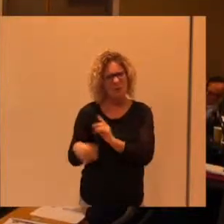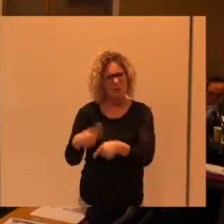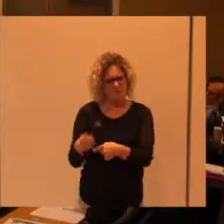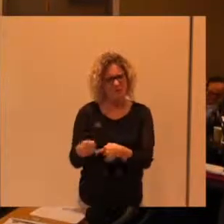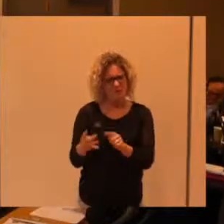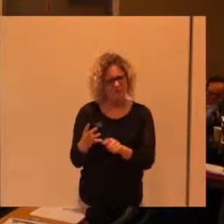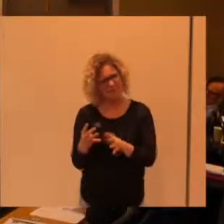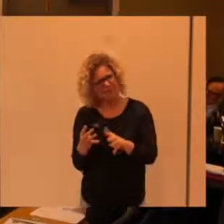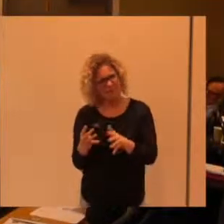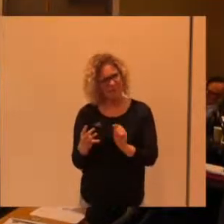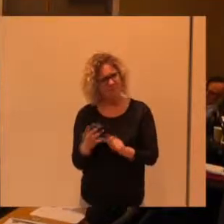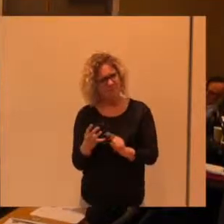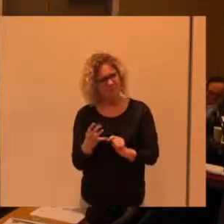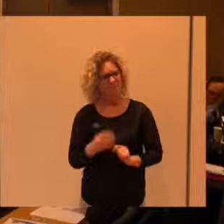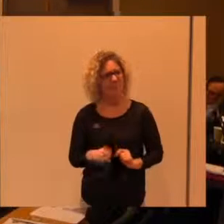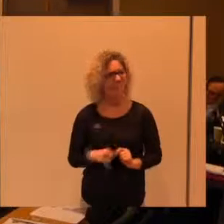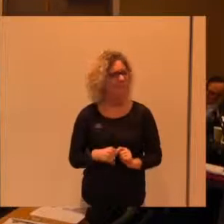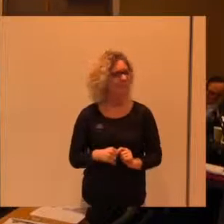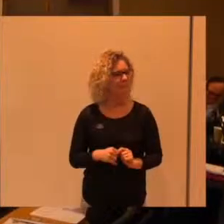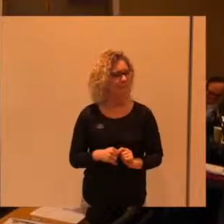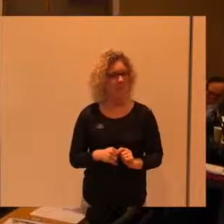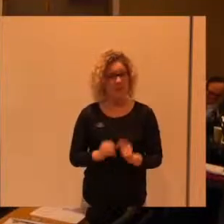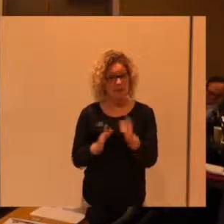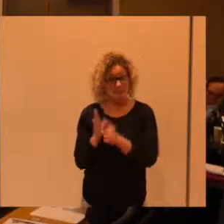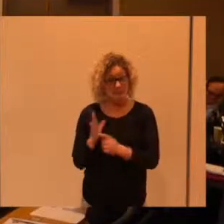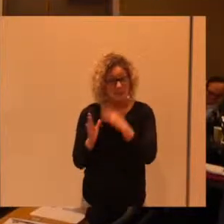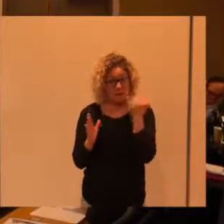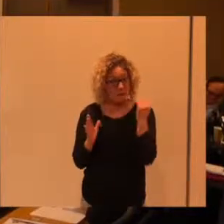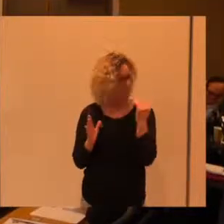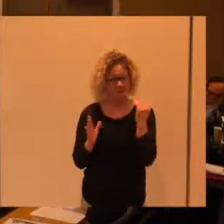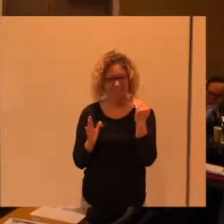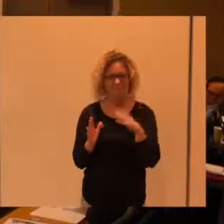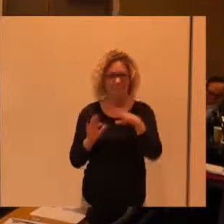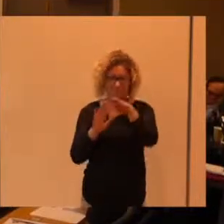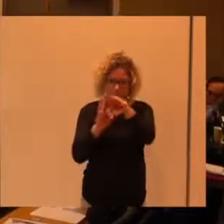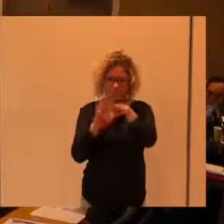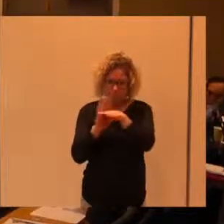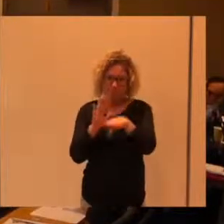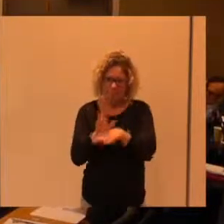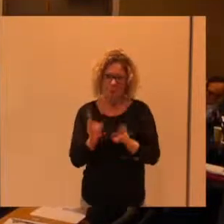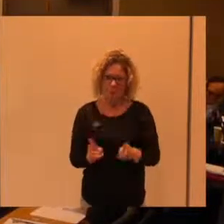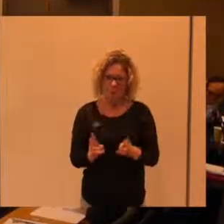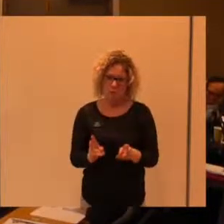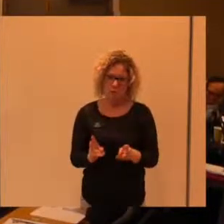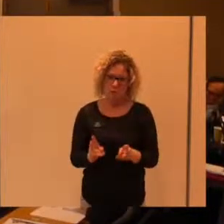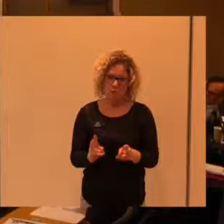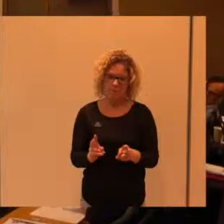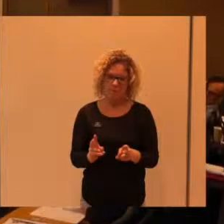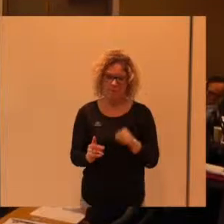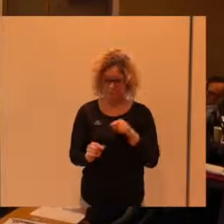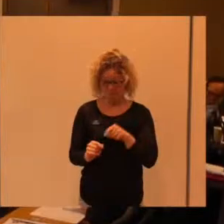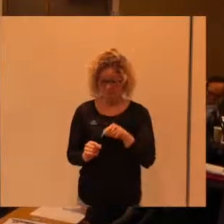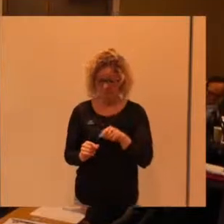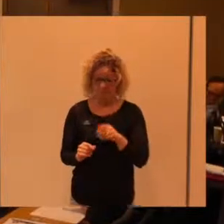nu. Ja, det räcker inte med principer. Man har ett gäng riktlinjer och inom riktlinjerna så har man det man